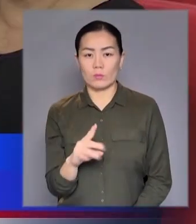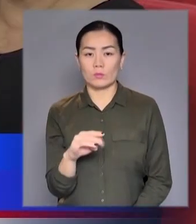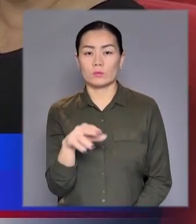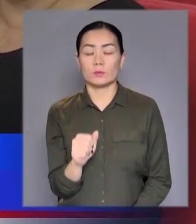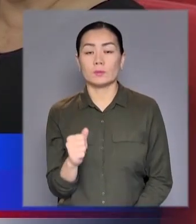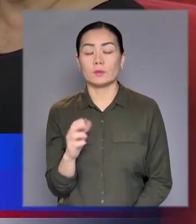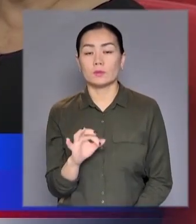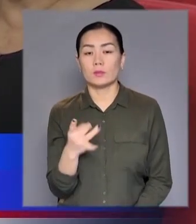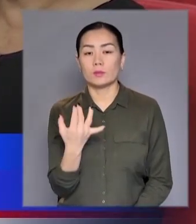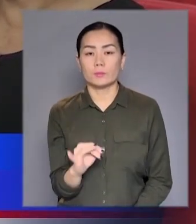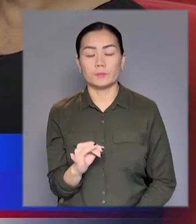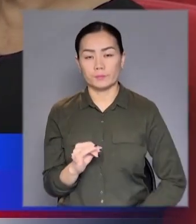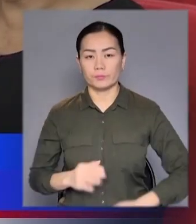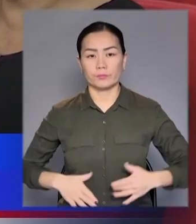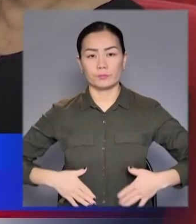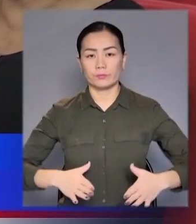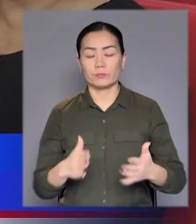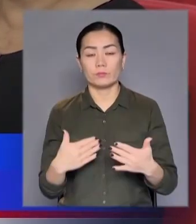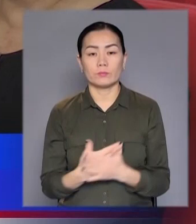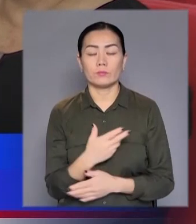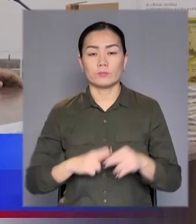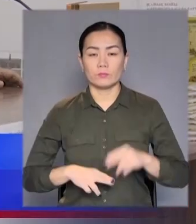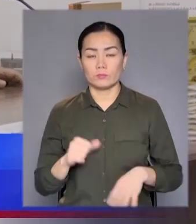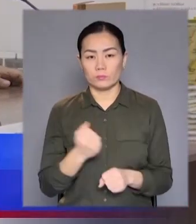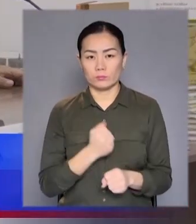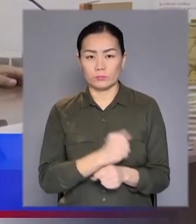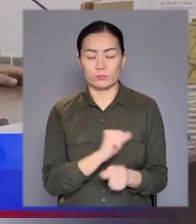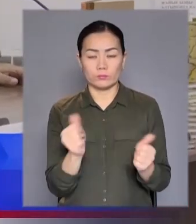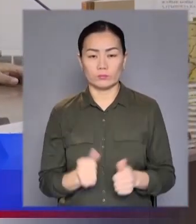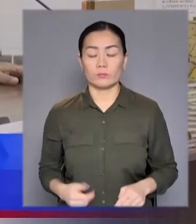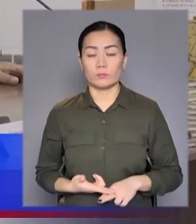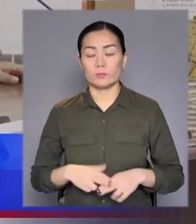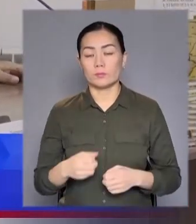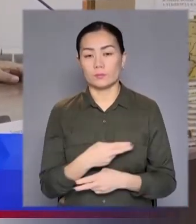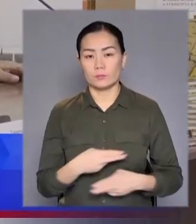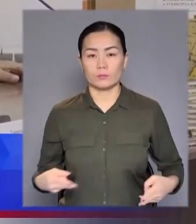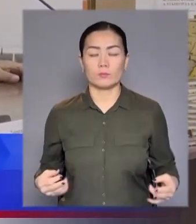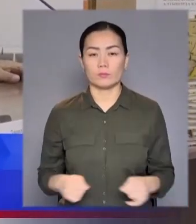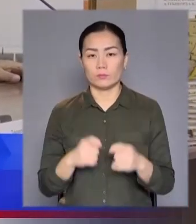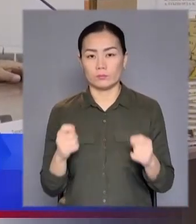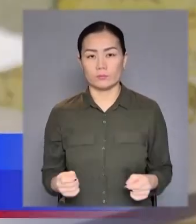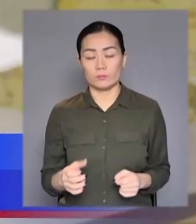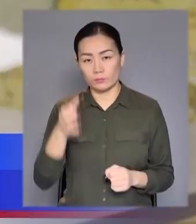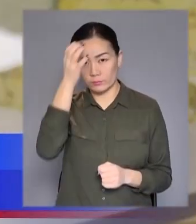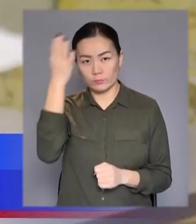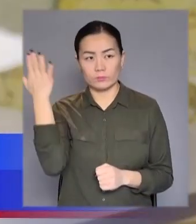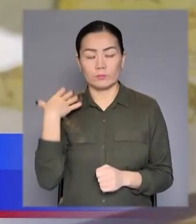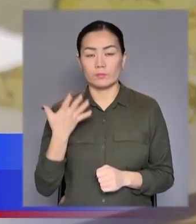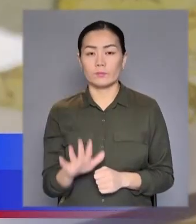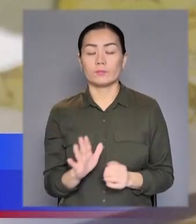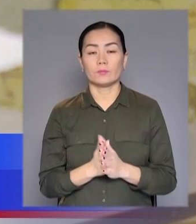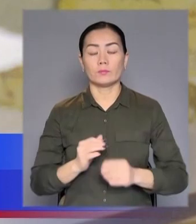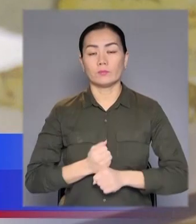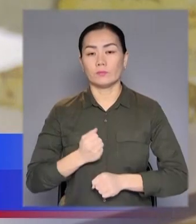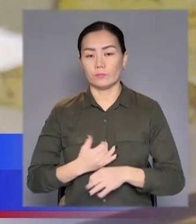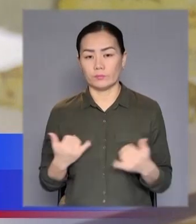қалалары, керуен сарайлар мен керуен жолдар. Шаңадан шыққан монографияның мазмұны осы тақырыптарды қаузайды. Ғалымдар бұған дейін 5 кітапты